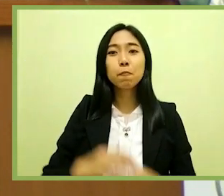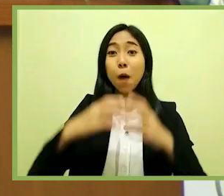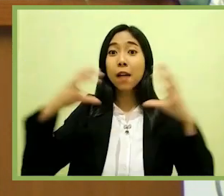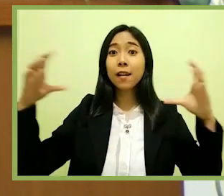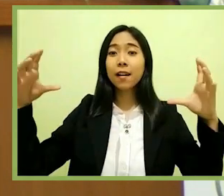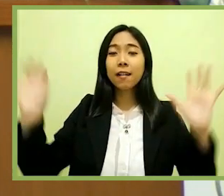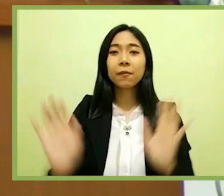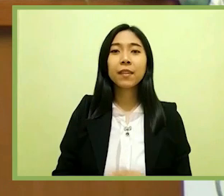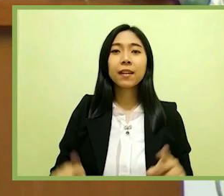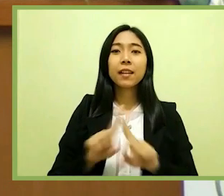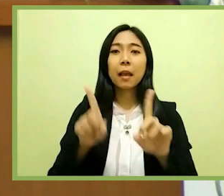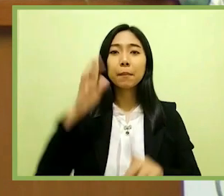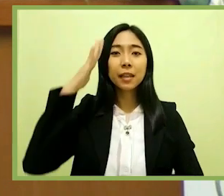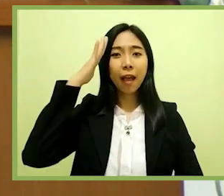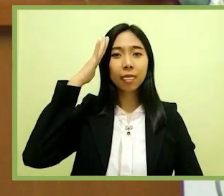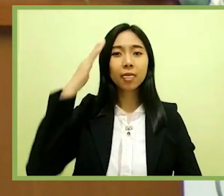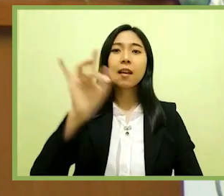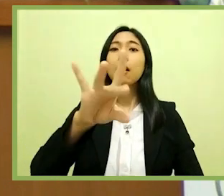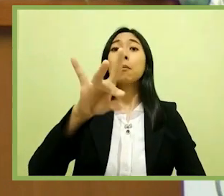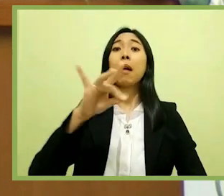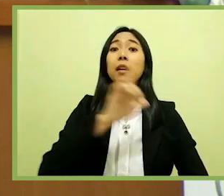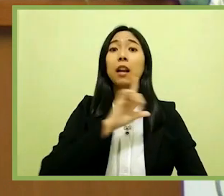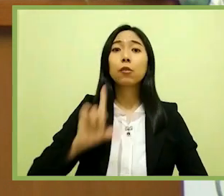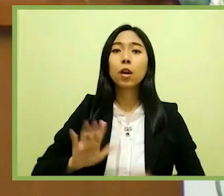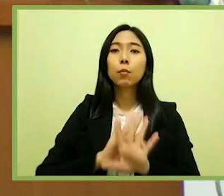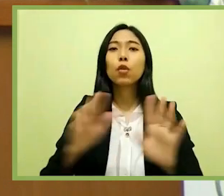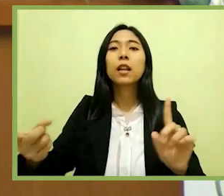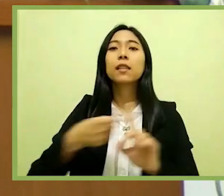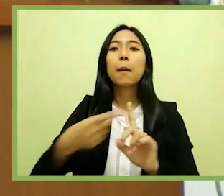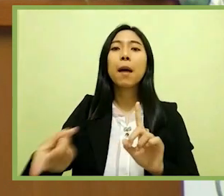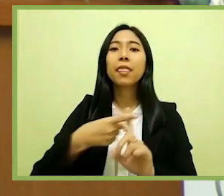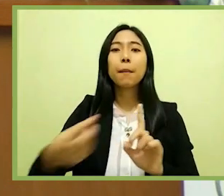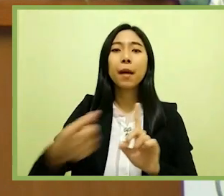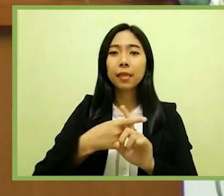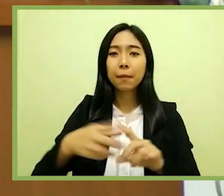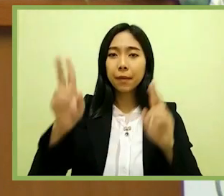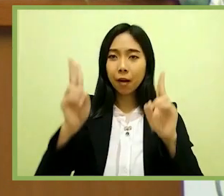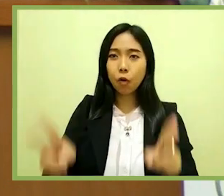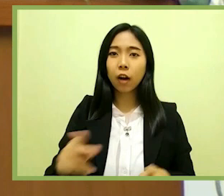Karena panggilan Tuhan bagi kita bukan untuk sekedar menambah jumlah orang Kristen.